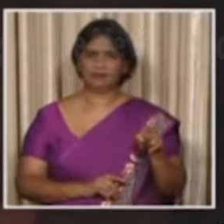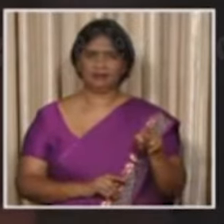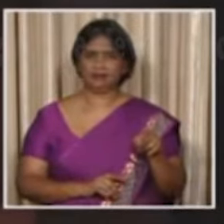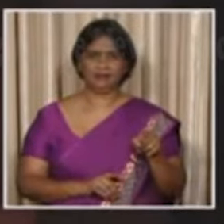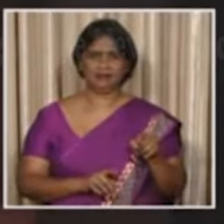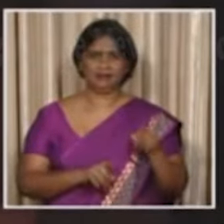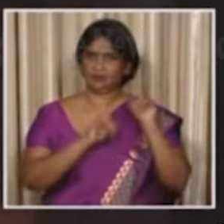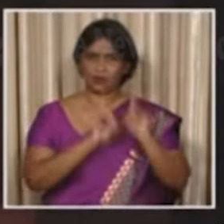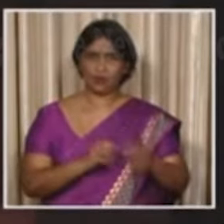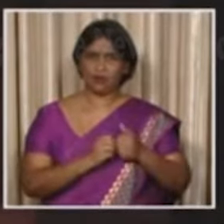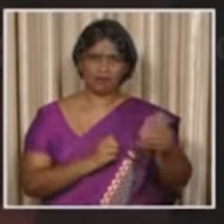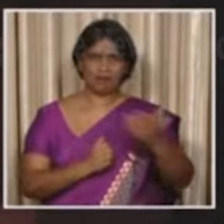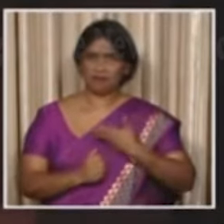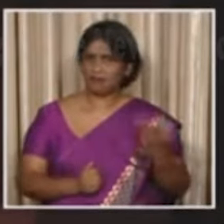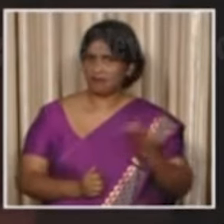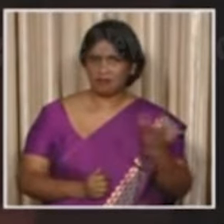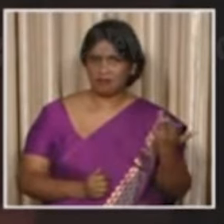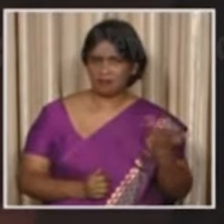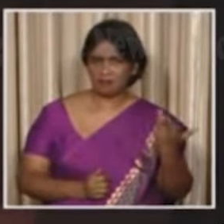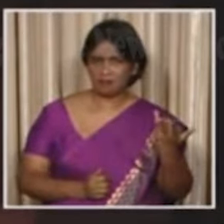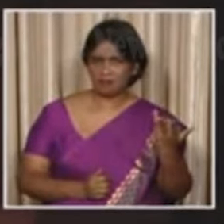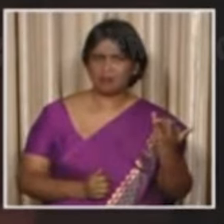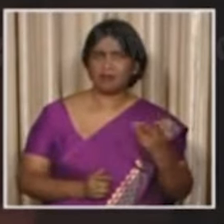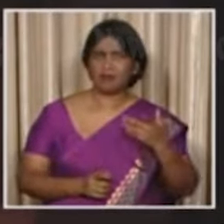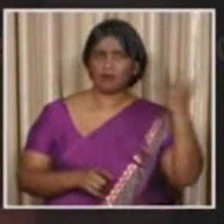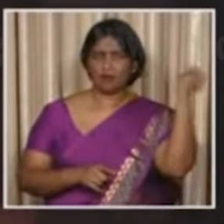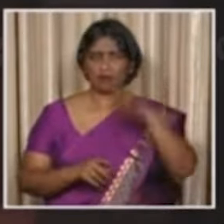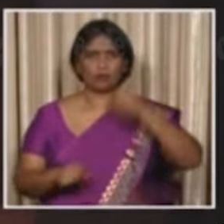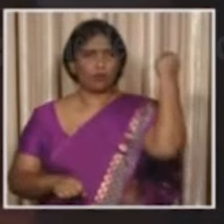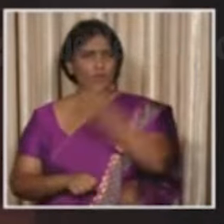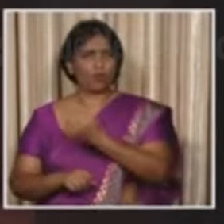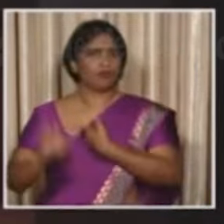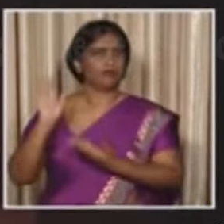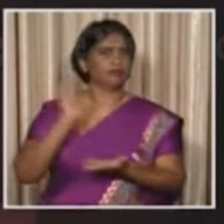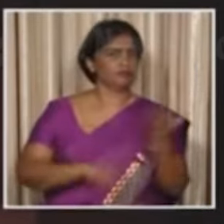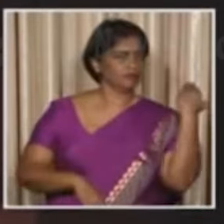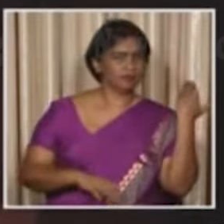මෙහෙම වෙන්න බෑ. එනවා, ගහනවා, යනවා.